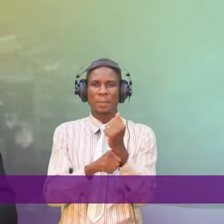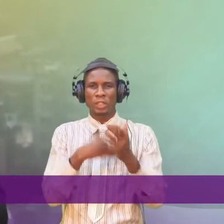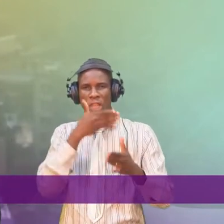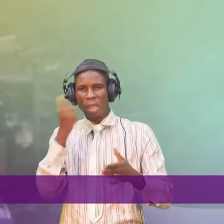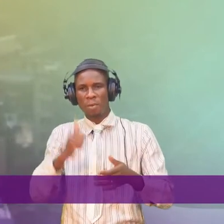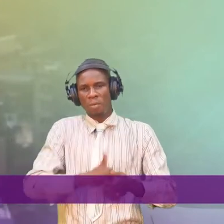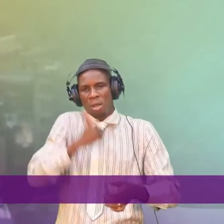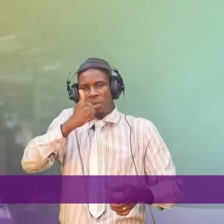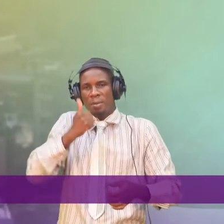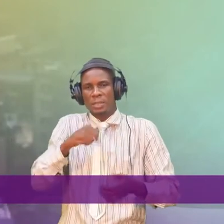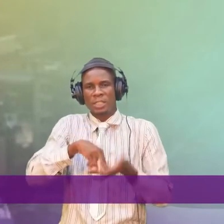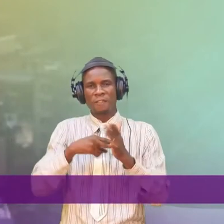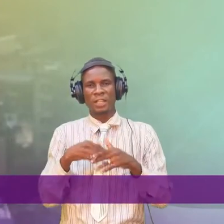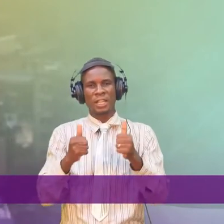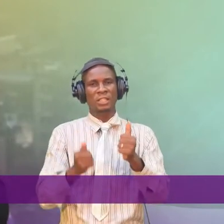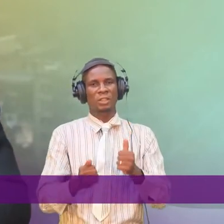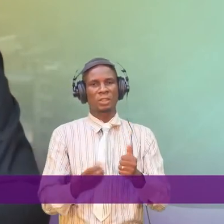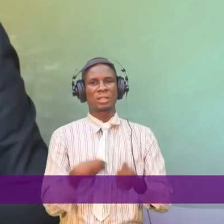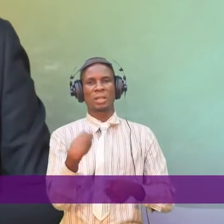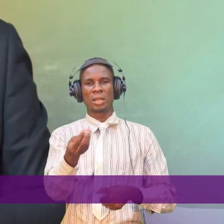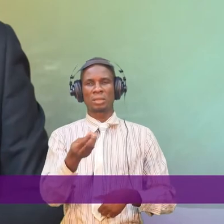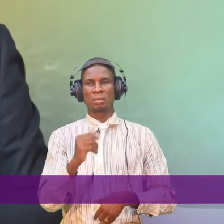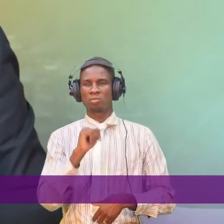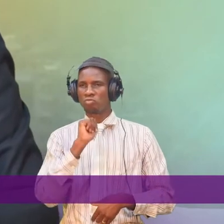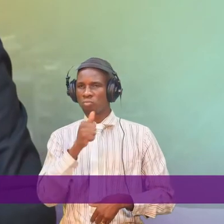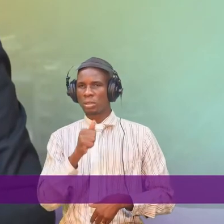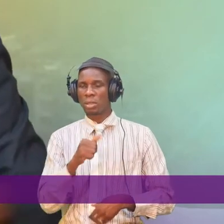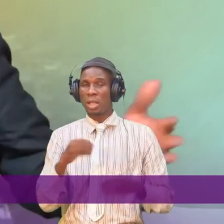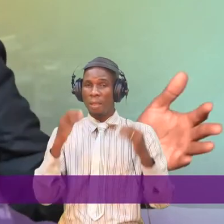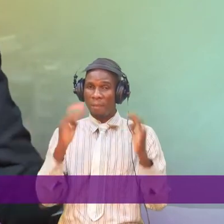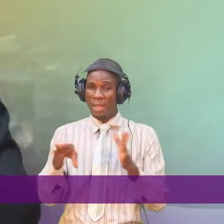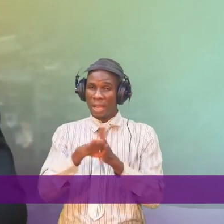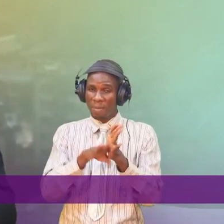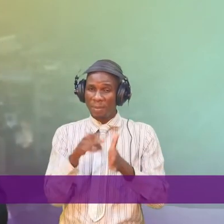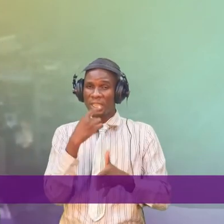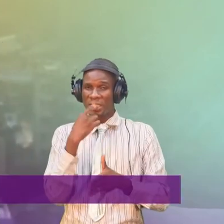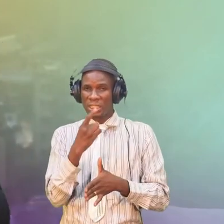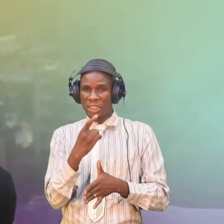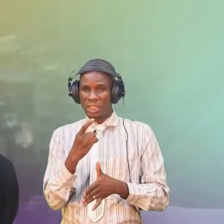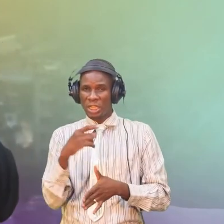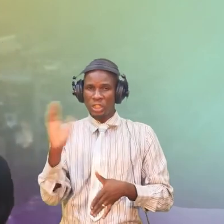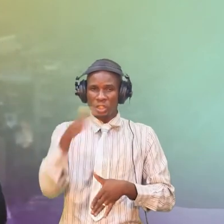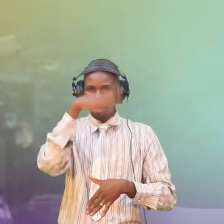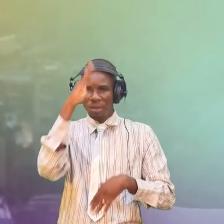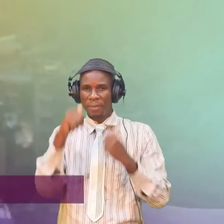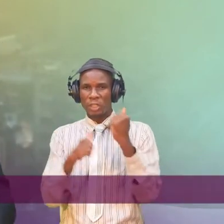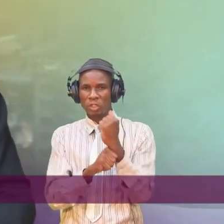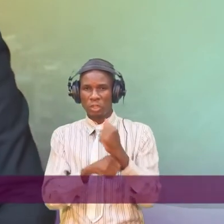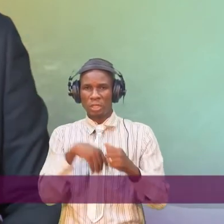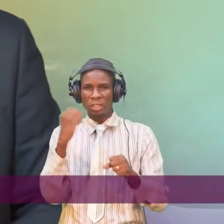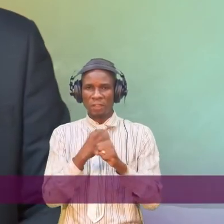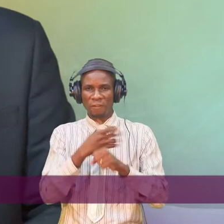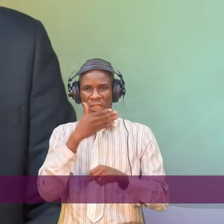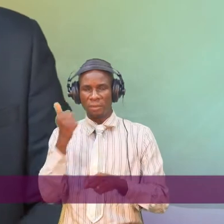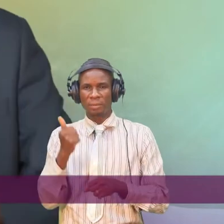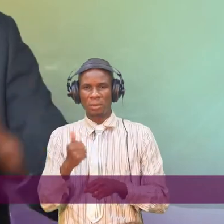Wanasema mtu hana haja ya Yesu, akiwa mtu mwema tu ataenda mbinguni. Lakini Biblia inasema hakuna